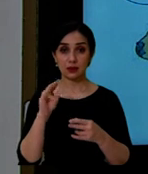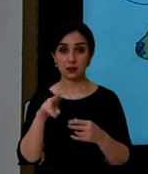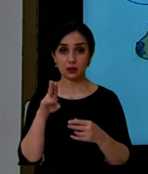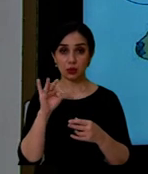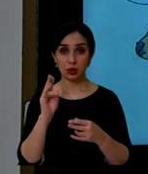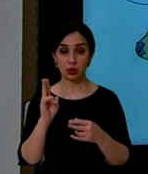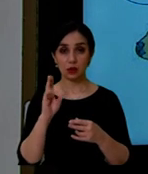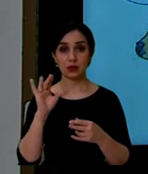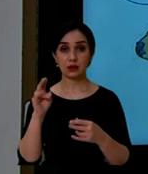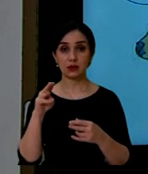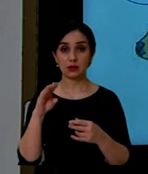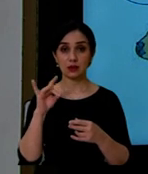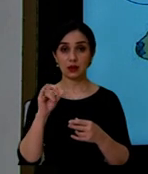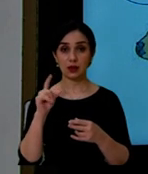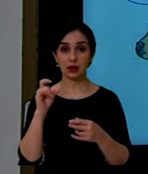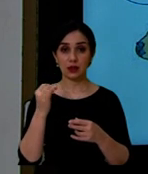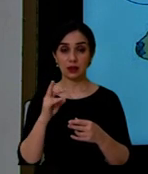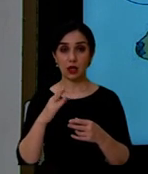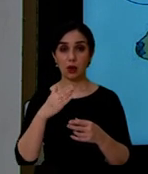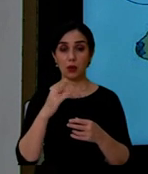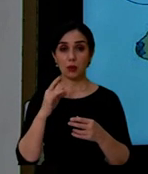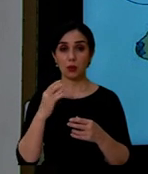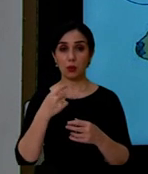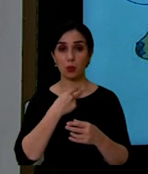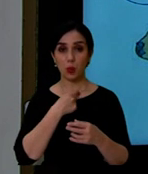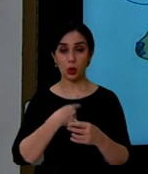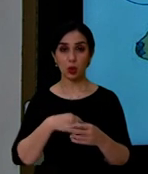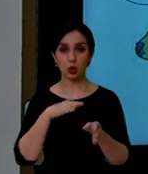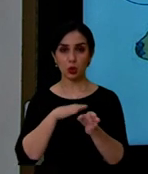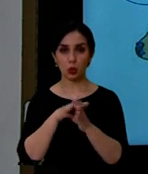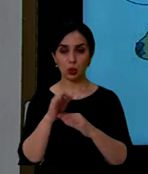traxeya va bronxlar to'liq shakllangan.